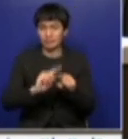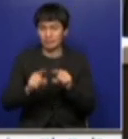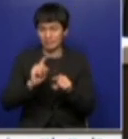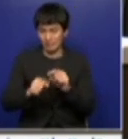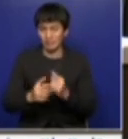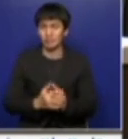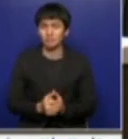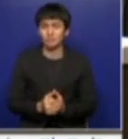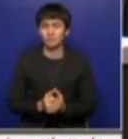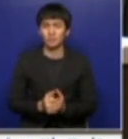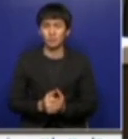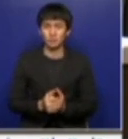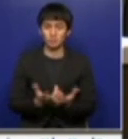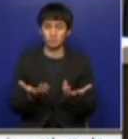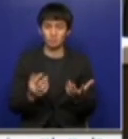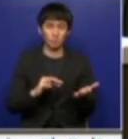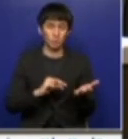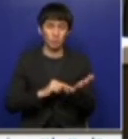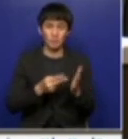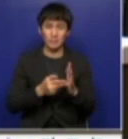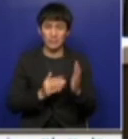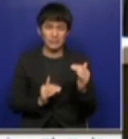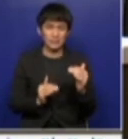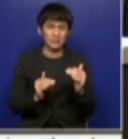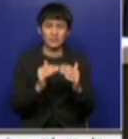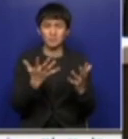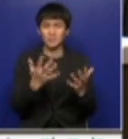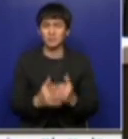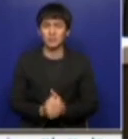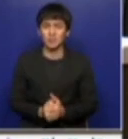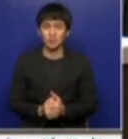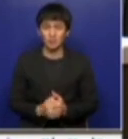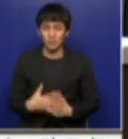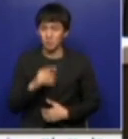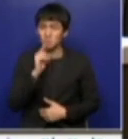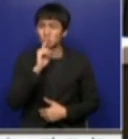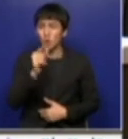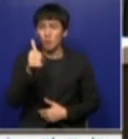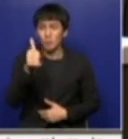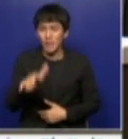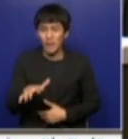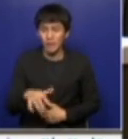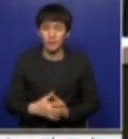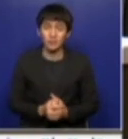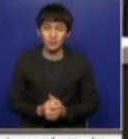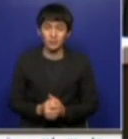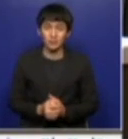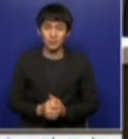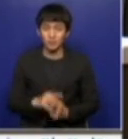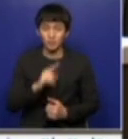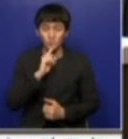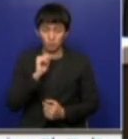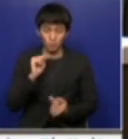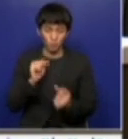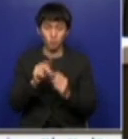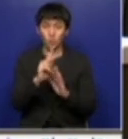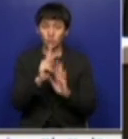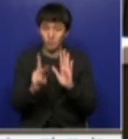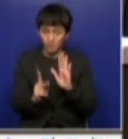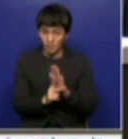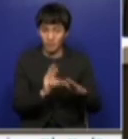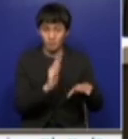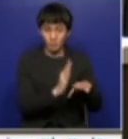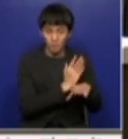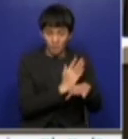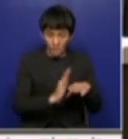เนี่ยลองที่มีสิทธิ์ที่จะไปบอกว่าคุณต้องทำเลยตุลาการบริหารและ